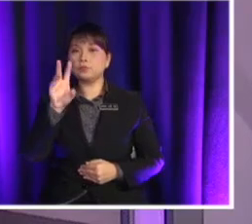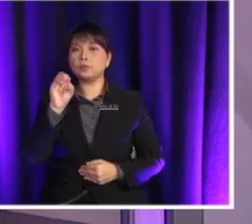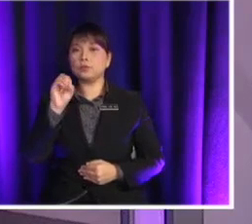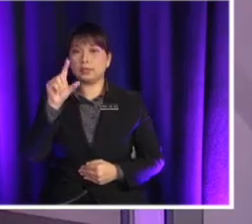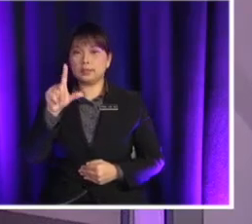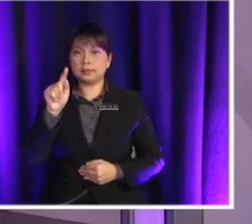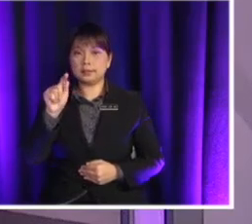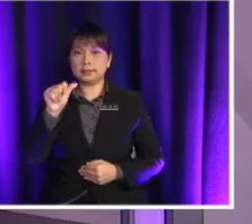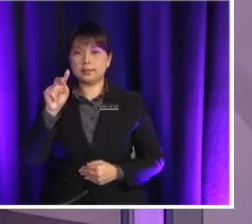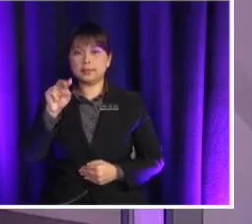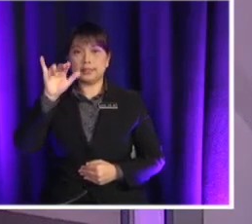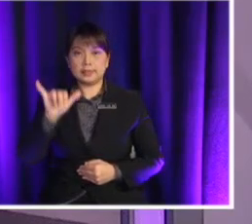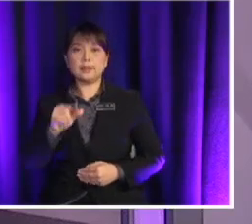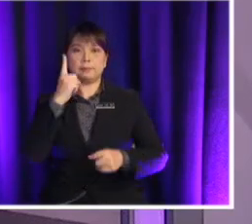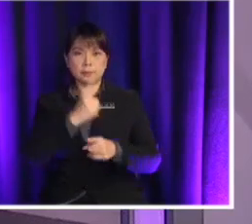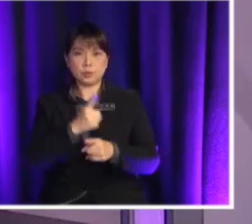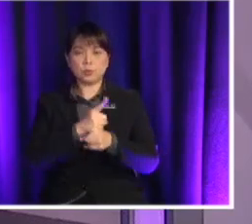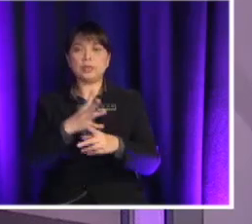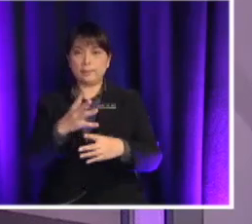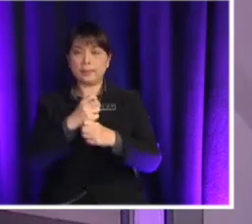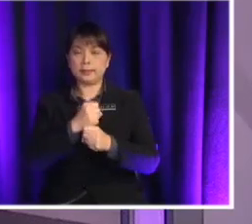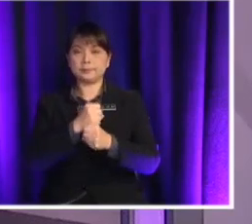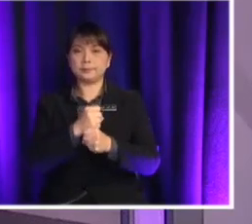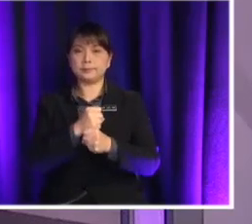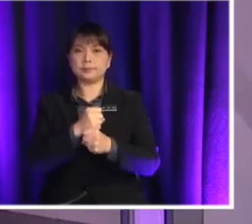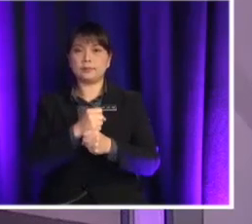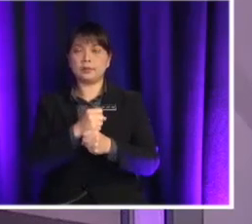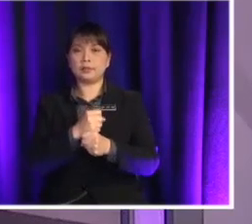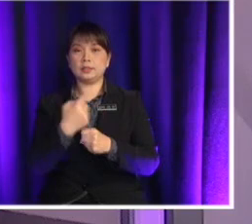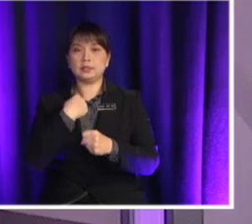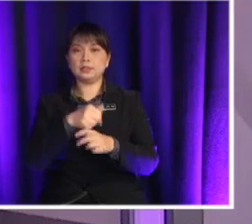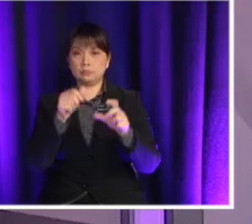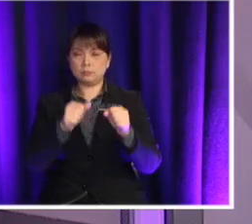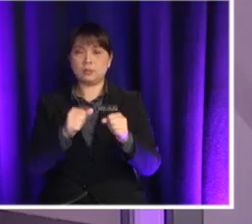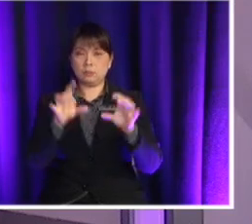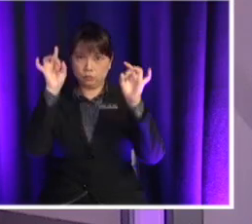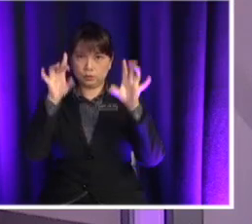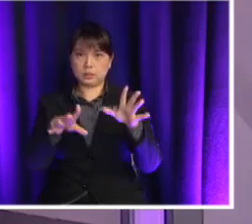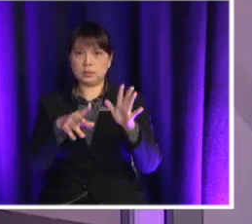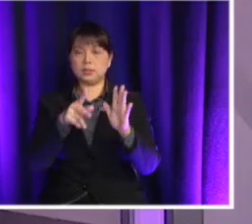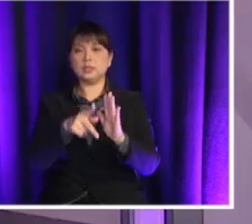betul. Dan juga kita boleh uji lita keterusan. Okay, keterusan lita tu